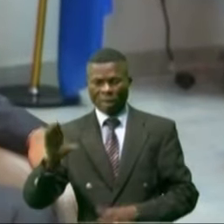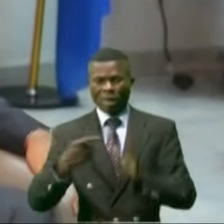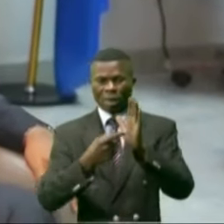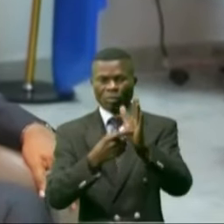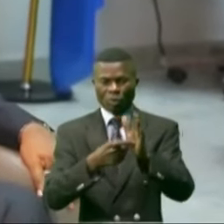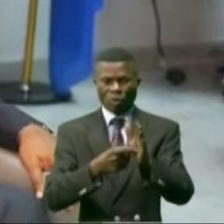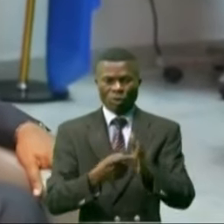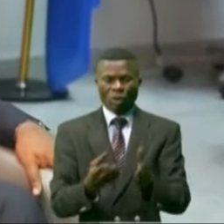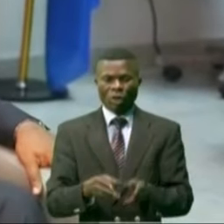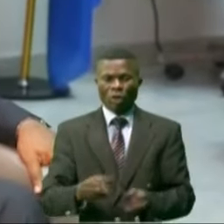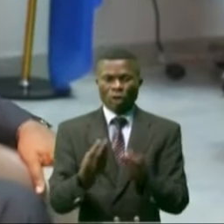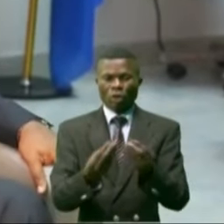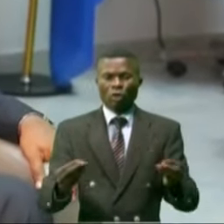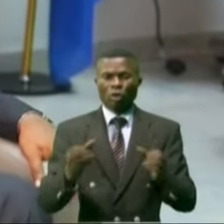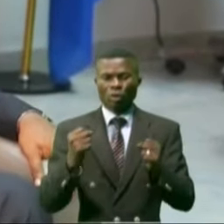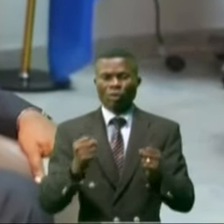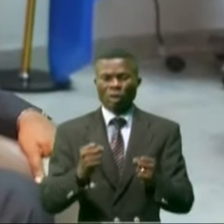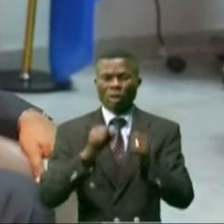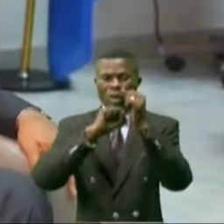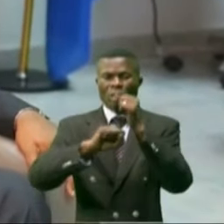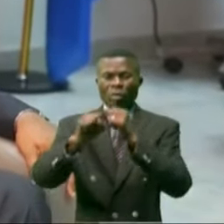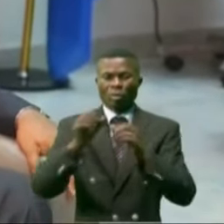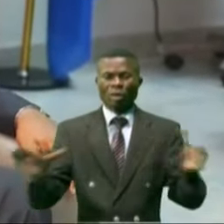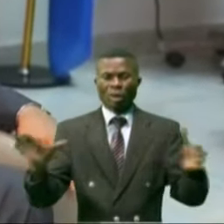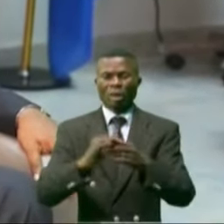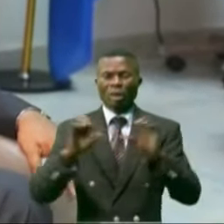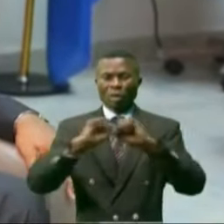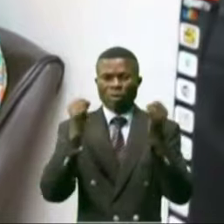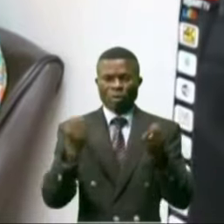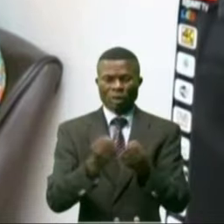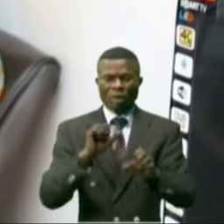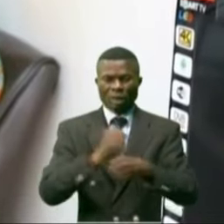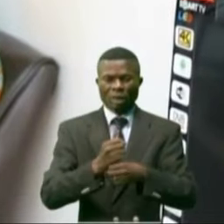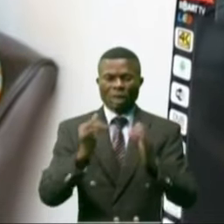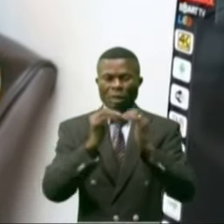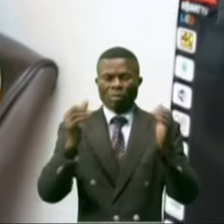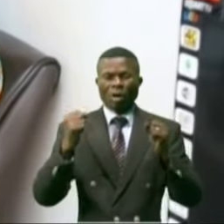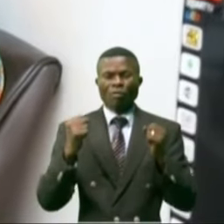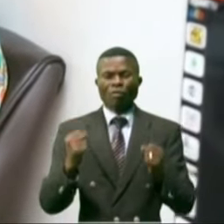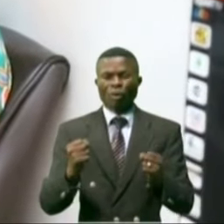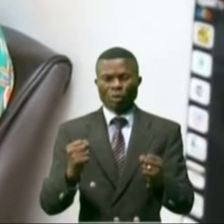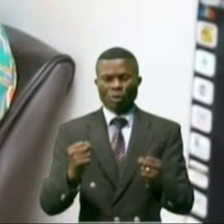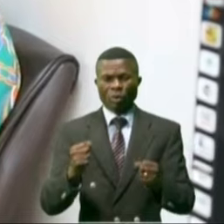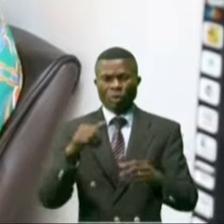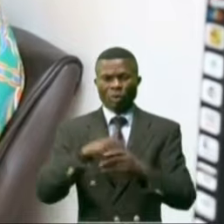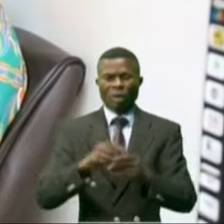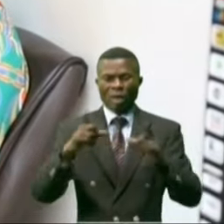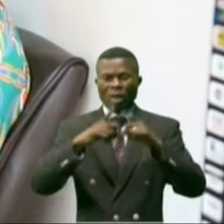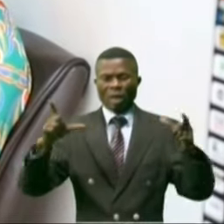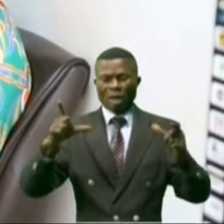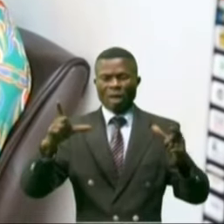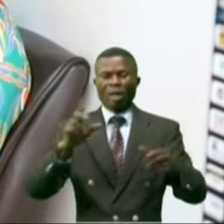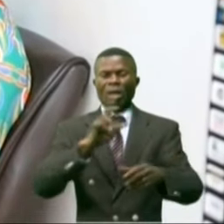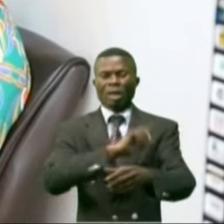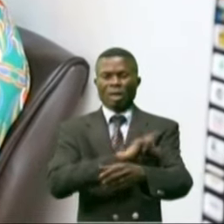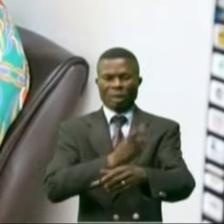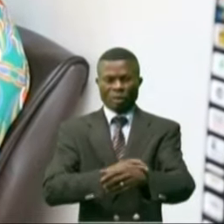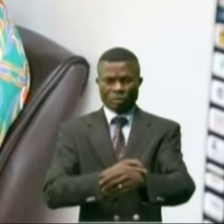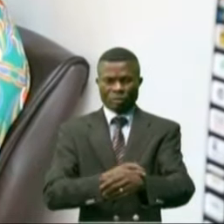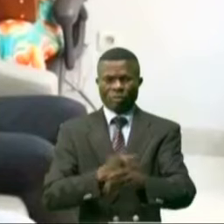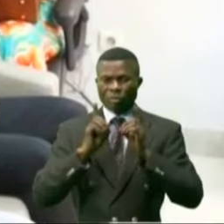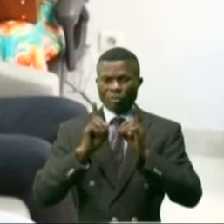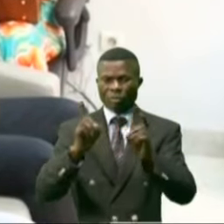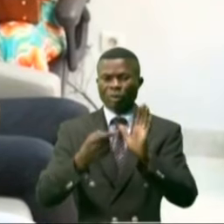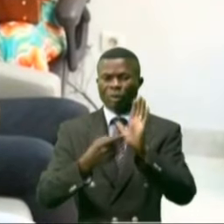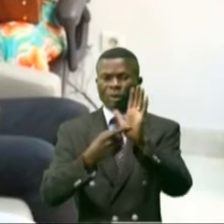voies efficaces pour promouvoir la cohésion sociale et instaurer une paix durable dans les grands Kivu. Ces propos ont